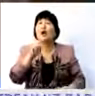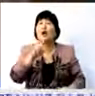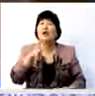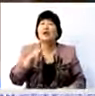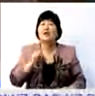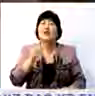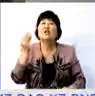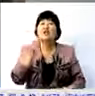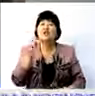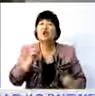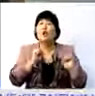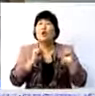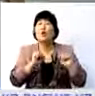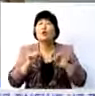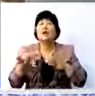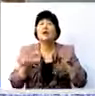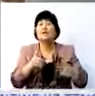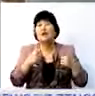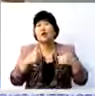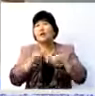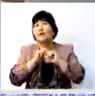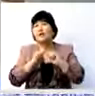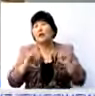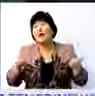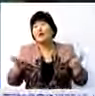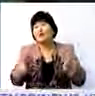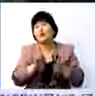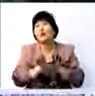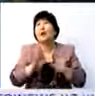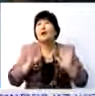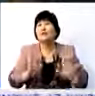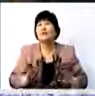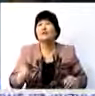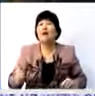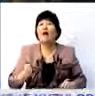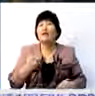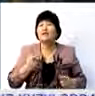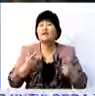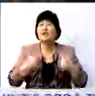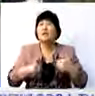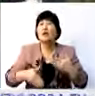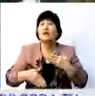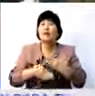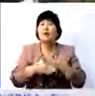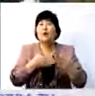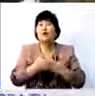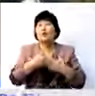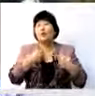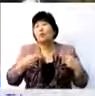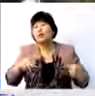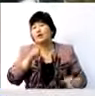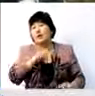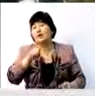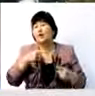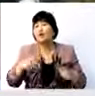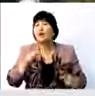және Шиелі ауданы қорған істер жөндегі бөлімдеріне бұйырды. Сонымен қатар жергілікті әскери бөлімнің дамуына қосқан үлесі үшін бірқатар қызметкерге